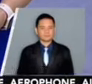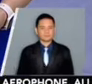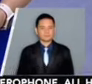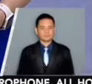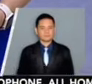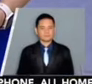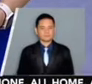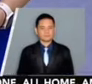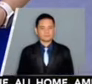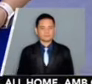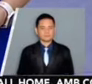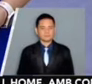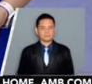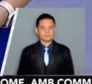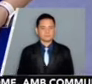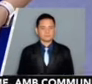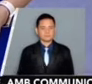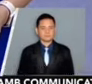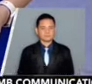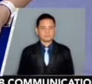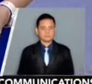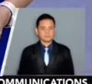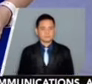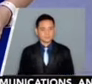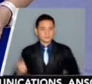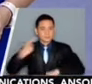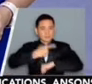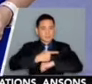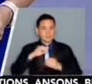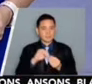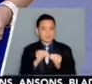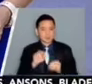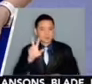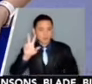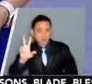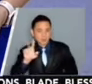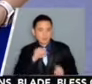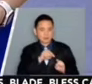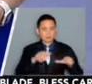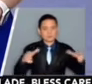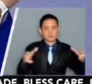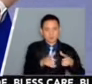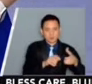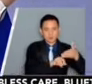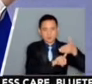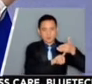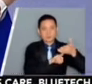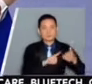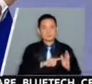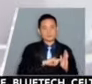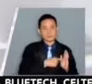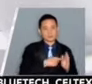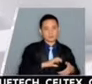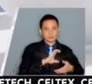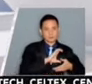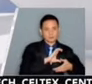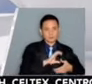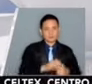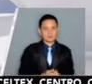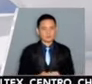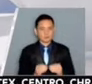Ang inaasahan namang day 3 ng kilos protesta ng Grupo Manibela hindi pa nagsisimula sa Caloocan. May unang balita live si Bea